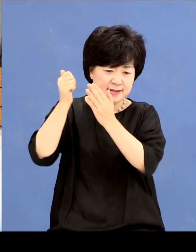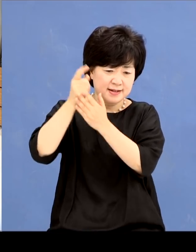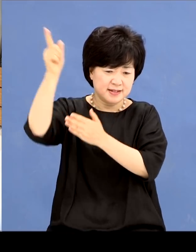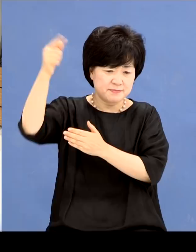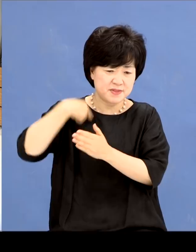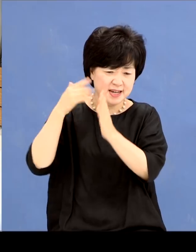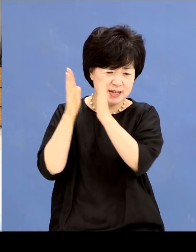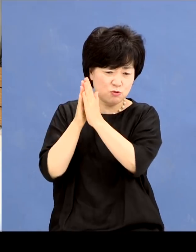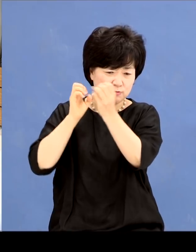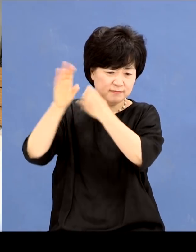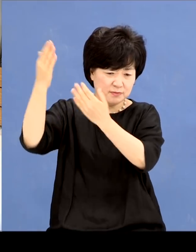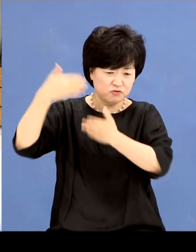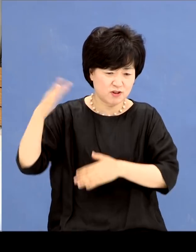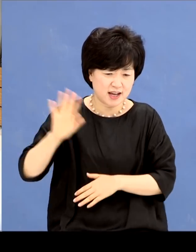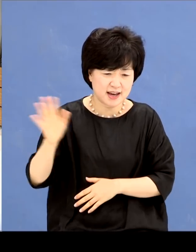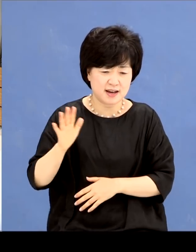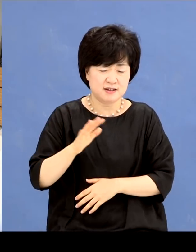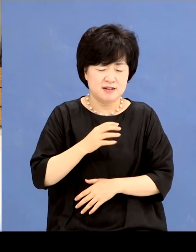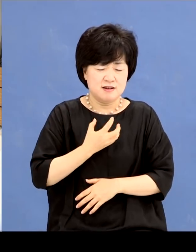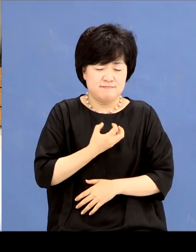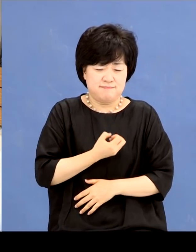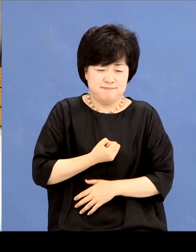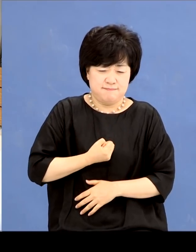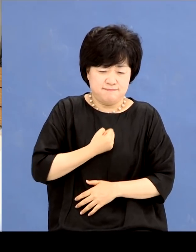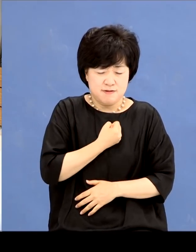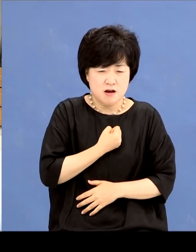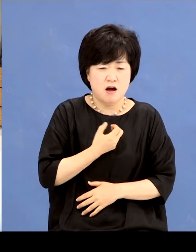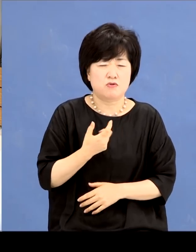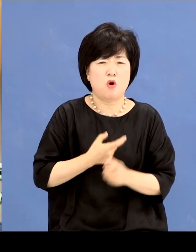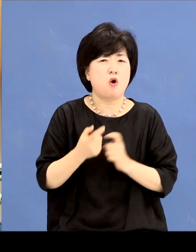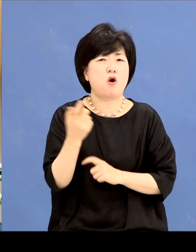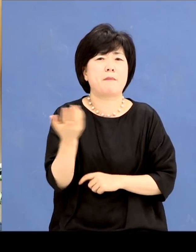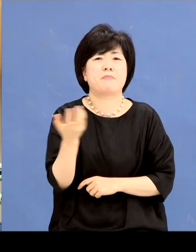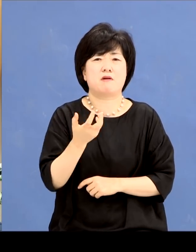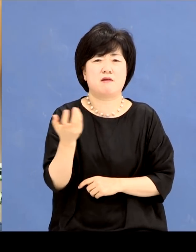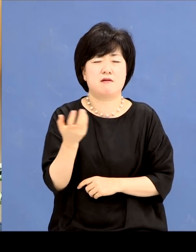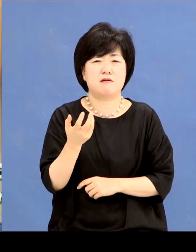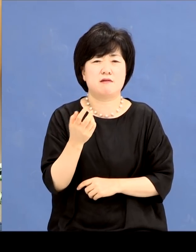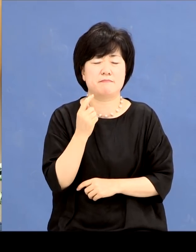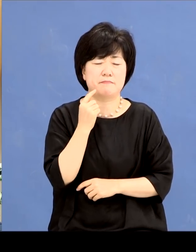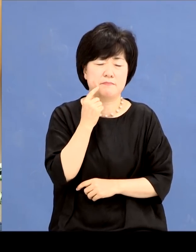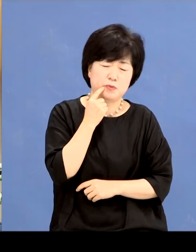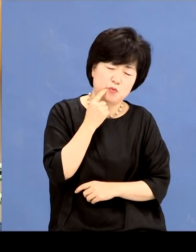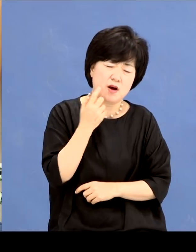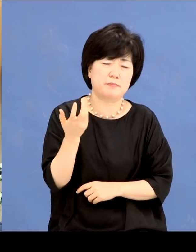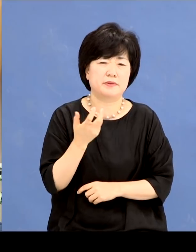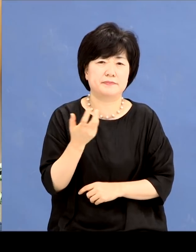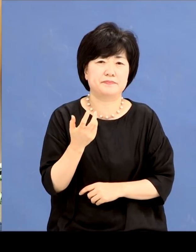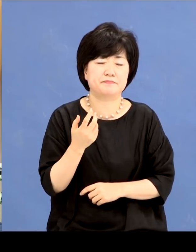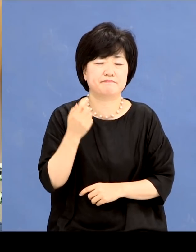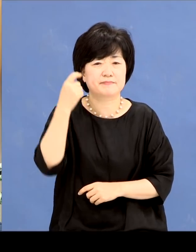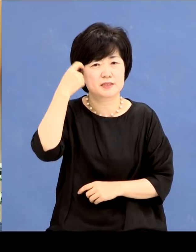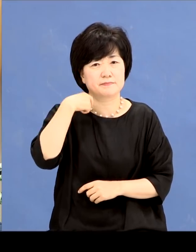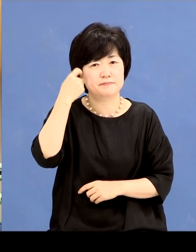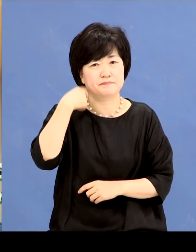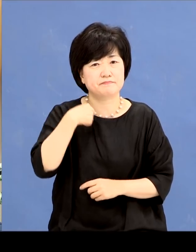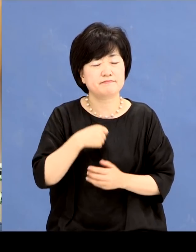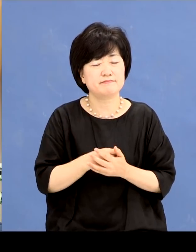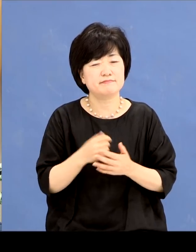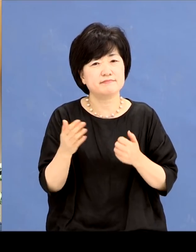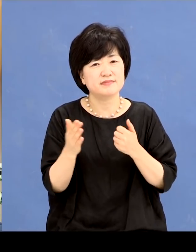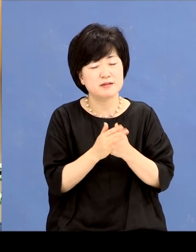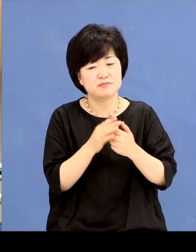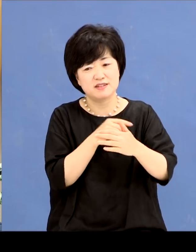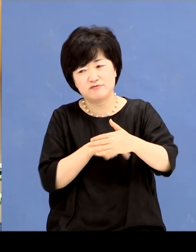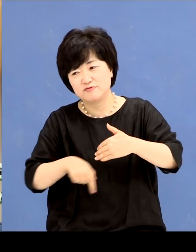주셨을까? 그렇죠. 예. 그 그러면서 체감이 더 그렇죠. 맞아요. 똑같았는데 그래서 제가 건물 뒤에 가서 정말 하늘을